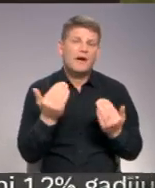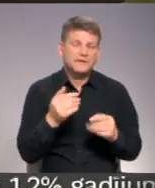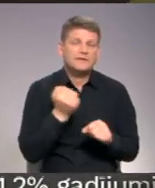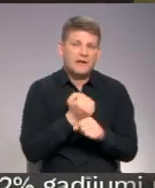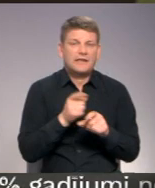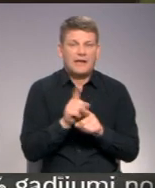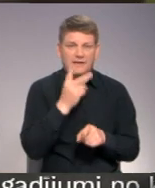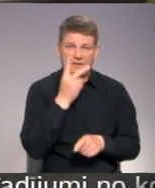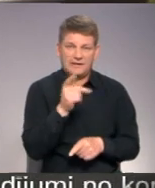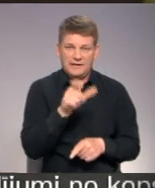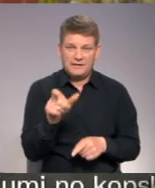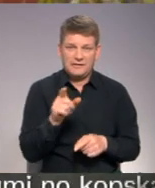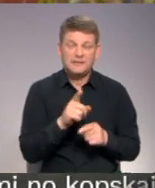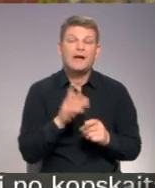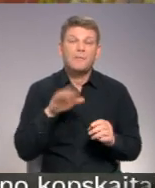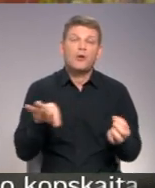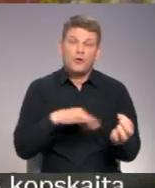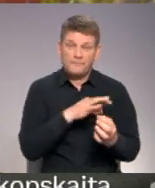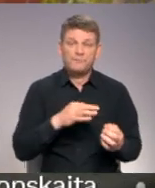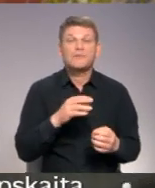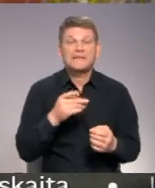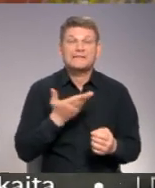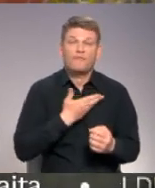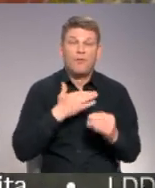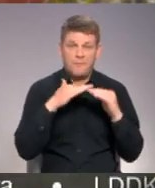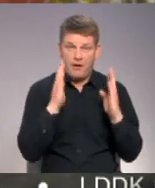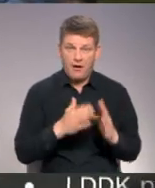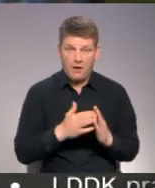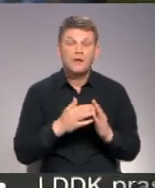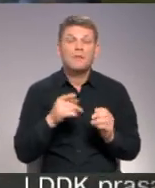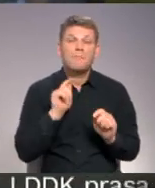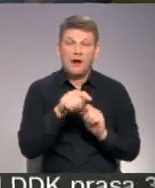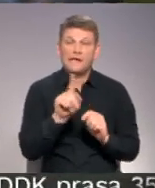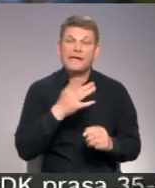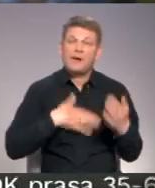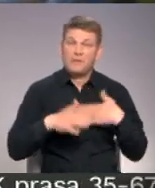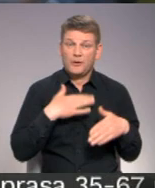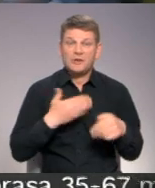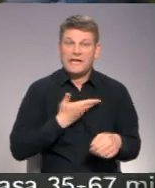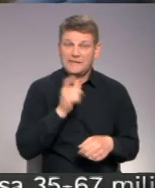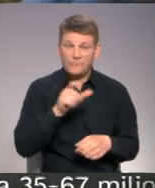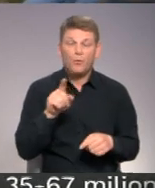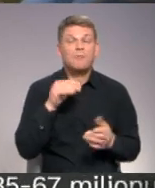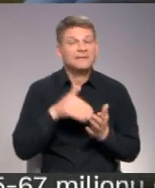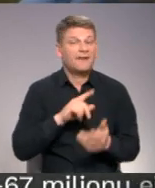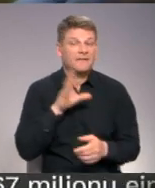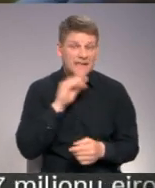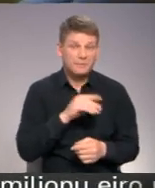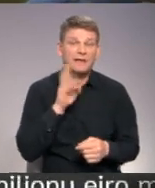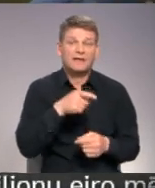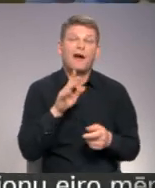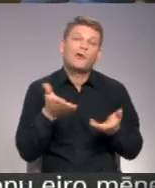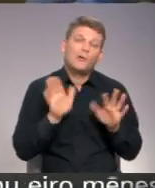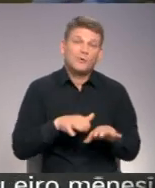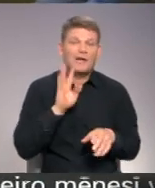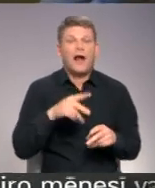arī skatītājus, kamēr koncerti Ventspils dzīvojamo māju pagalmos ir iepatikušies iedzīvotājiem un pastāv iespēja, ka tie varētu kļūt par